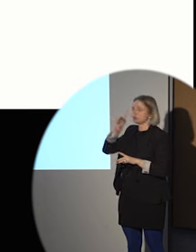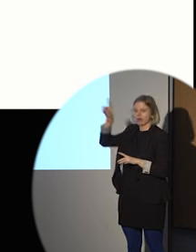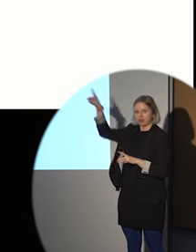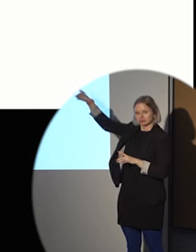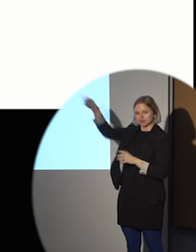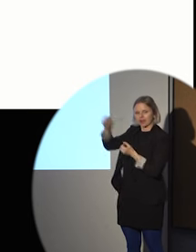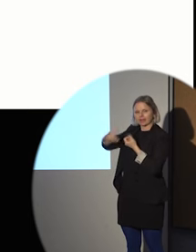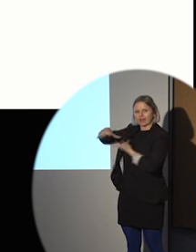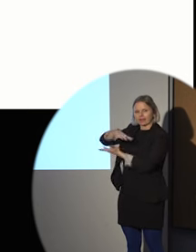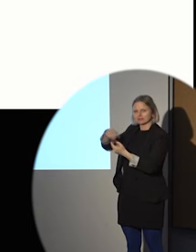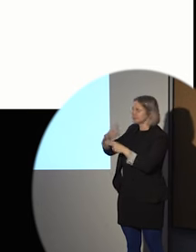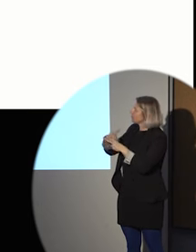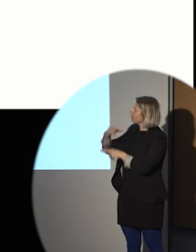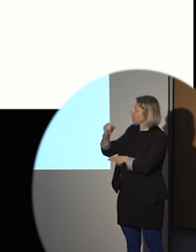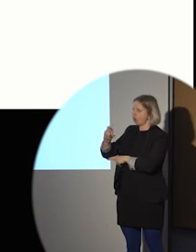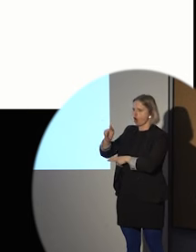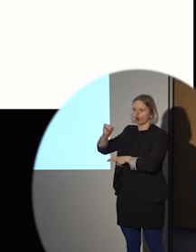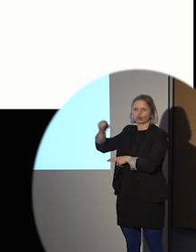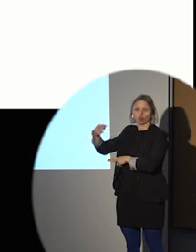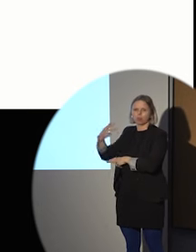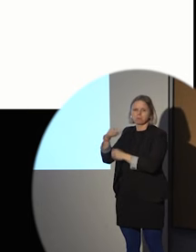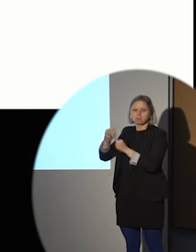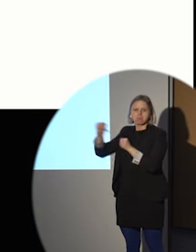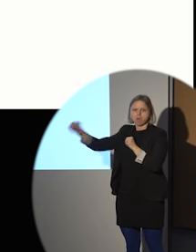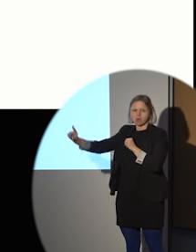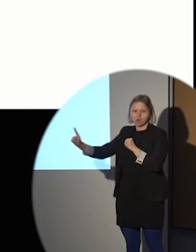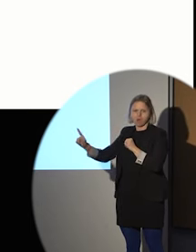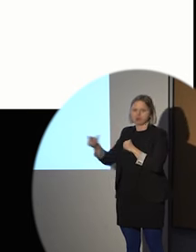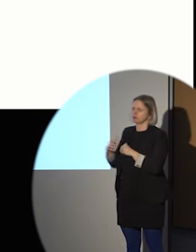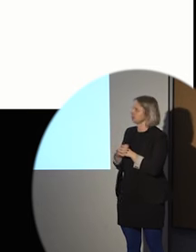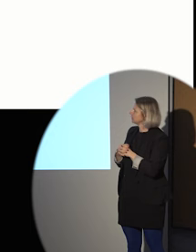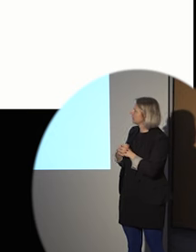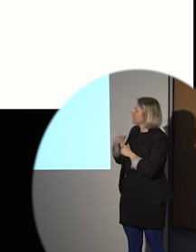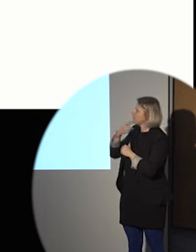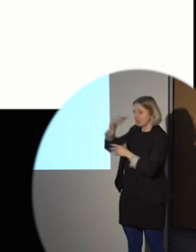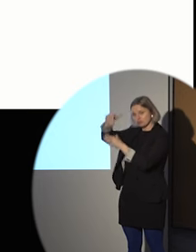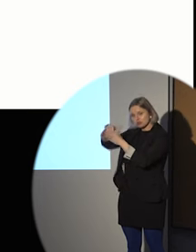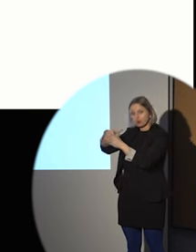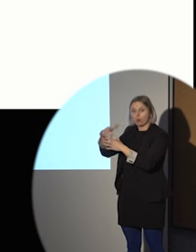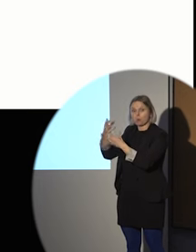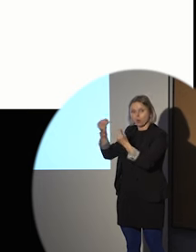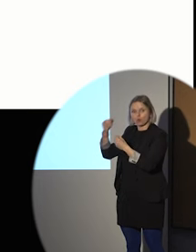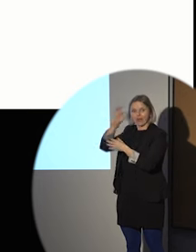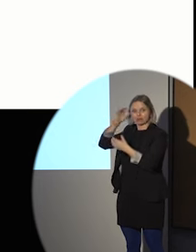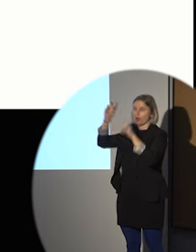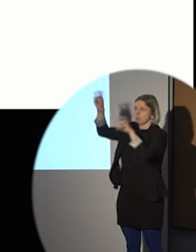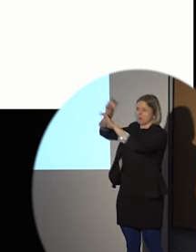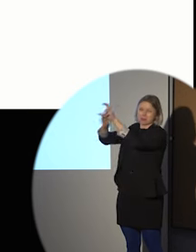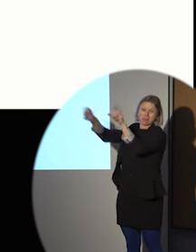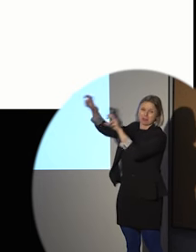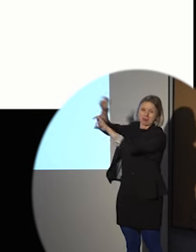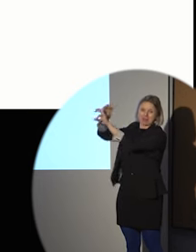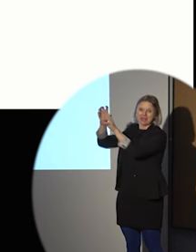millier d'années-lumière, et qui est une des régions qui forme le plus d'étoiles dans la galaxie. C'est une pouponnière